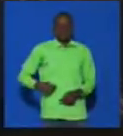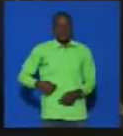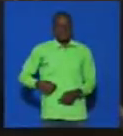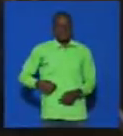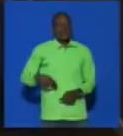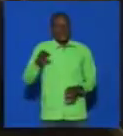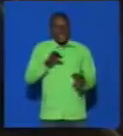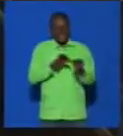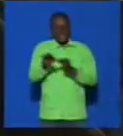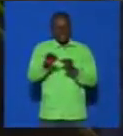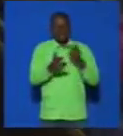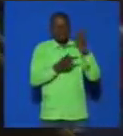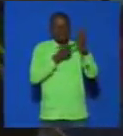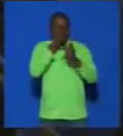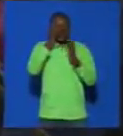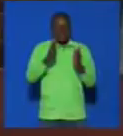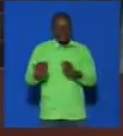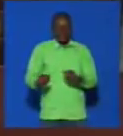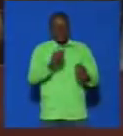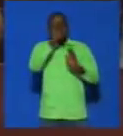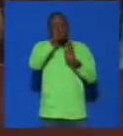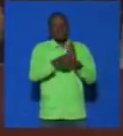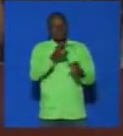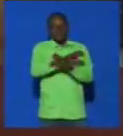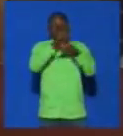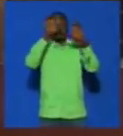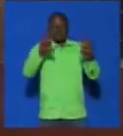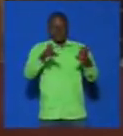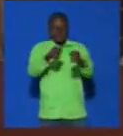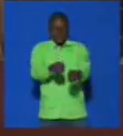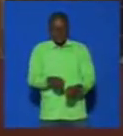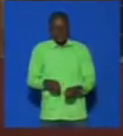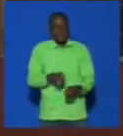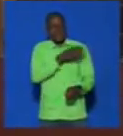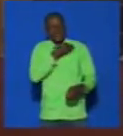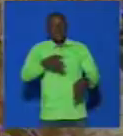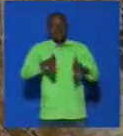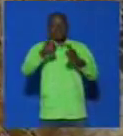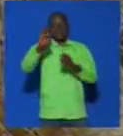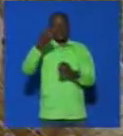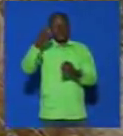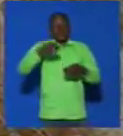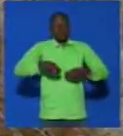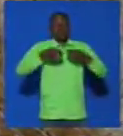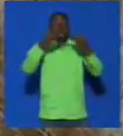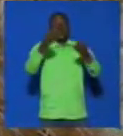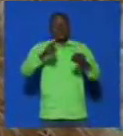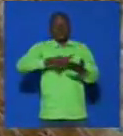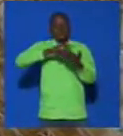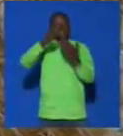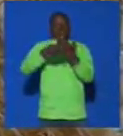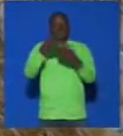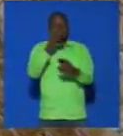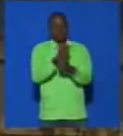expliqué aux visiteurs son engagement dans l'entrepreneuriat agricole et les opportunités qu'il offre sur le plan de l'emploi